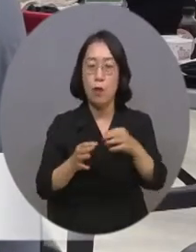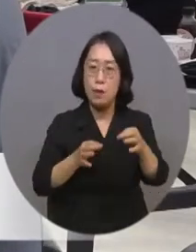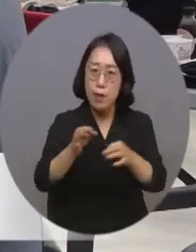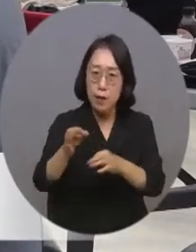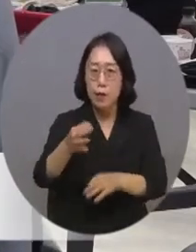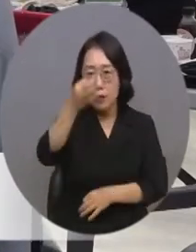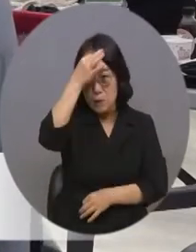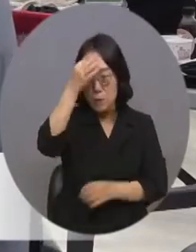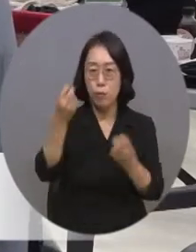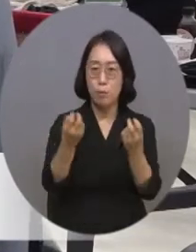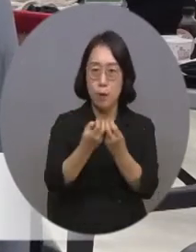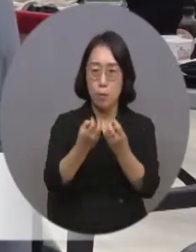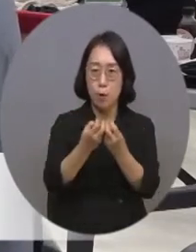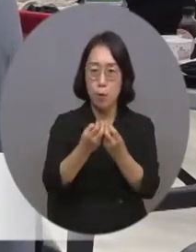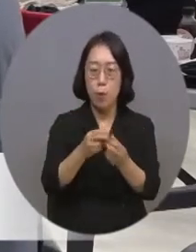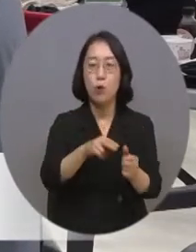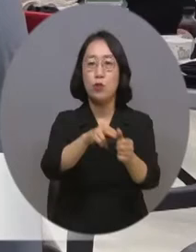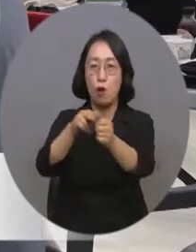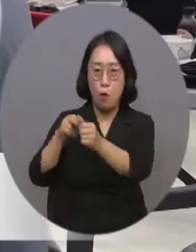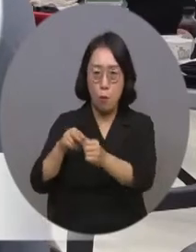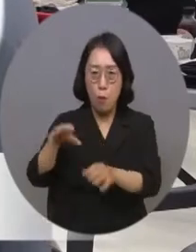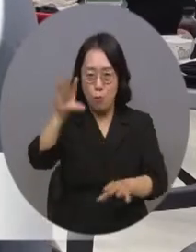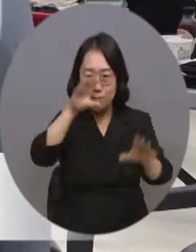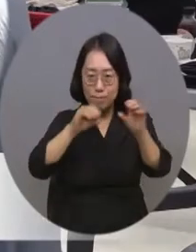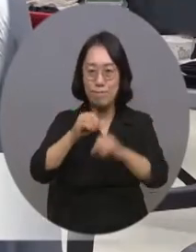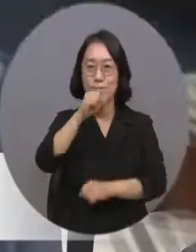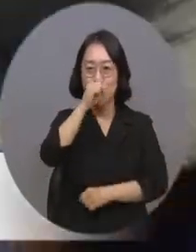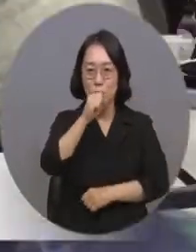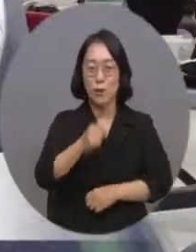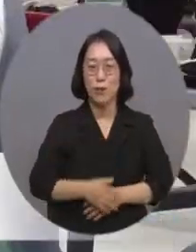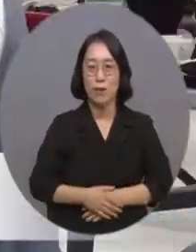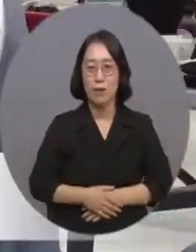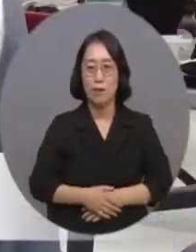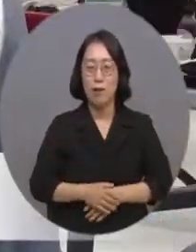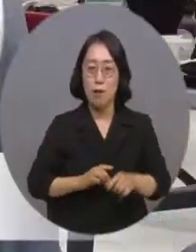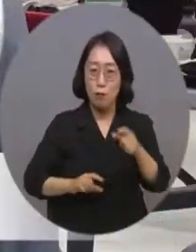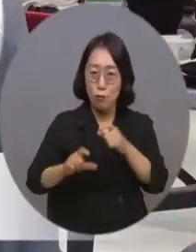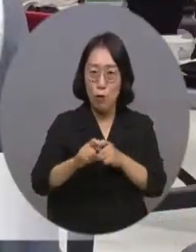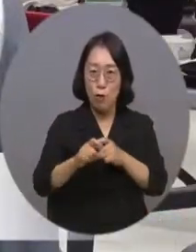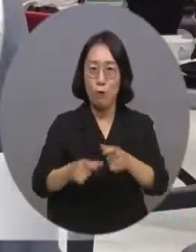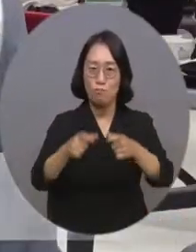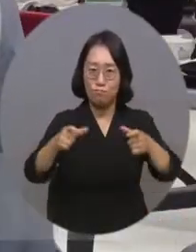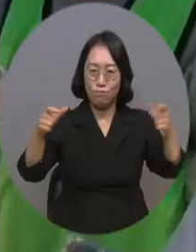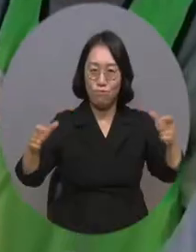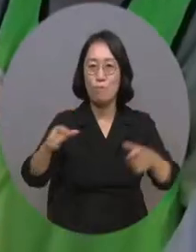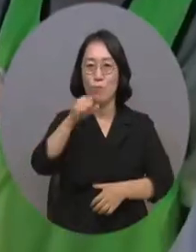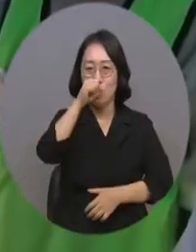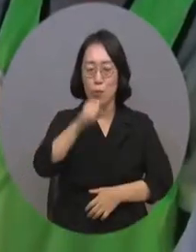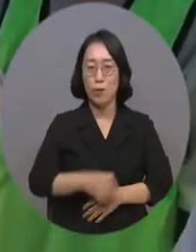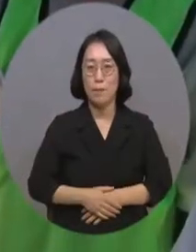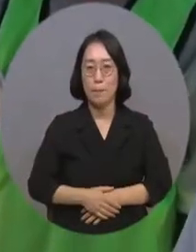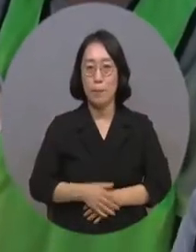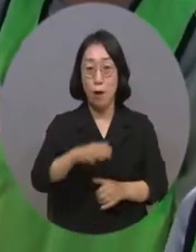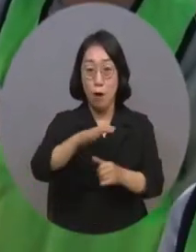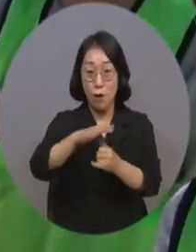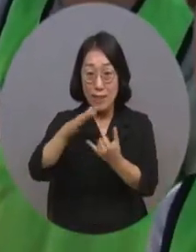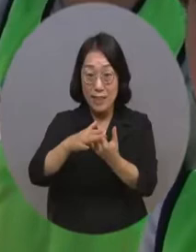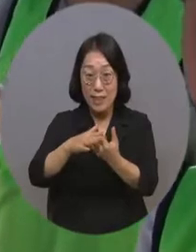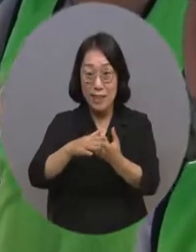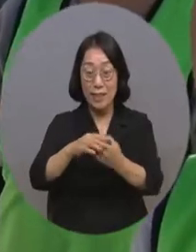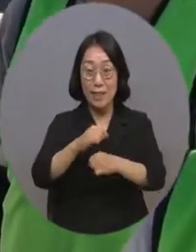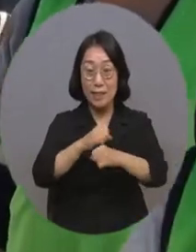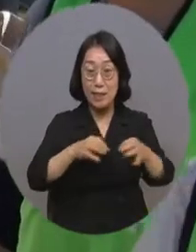해야 되는지 돌아가는 정보를 많이 얻을 수 있었던 것 같아요. 저는 이게 더 활성화가 되어야 된다고 생각합니다. 어린이 돗자리 장터에